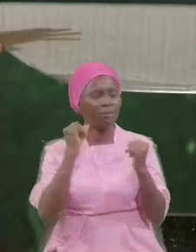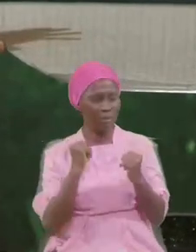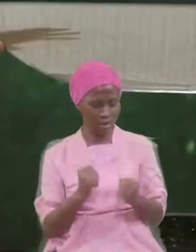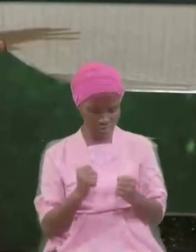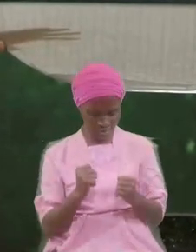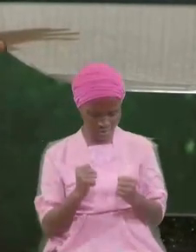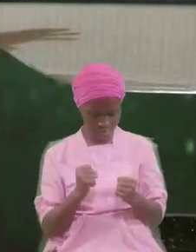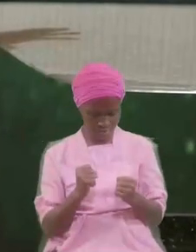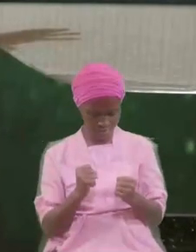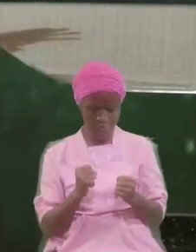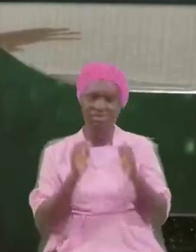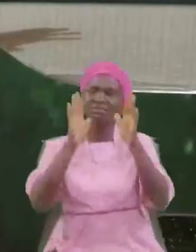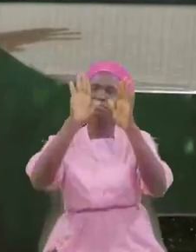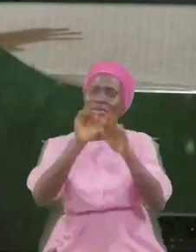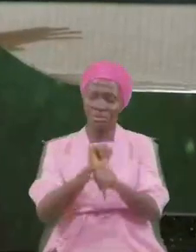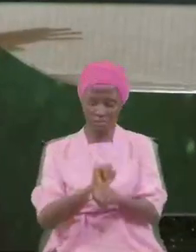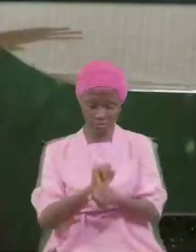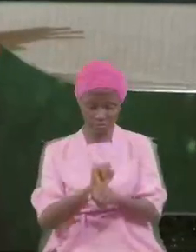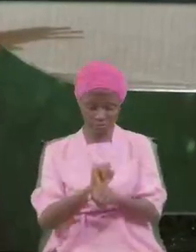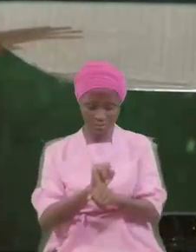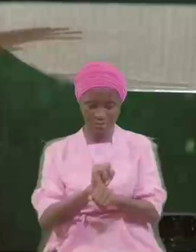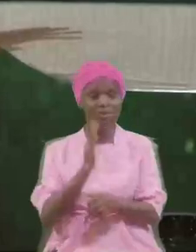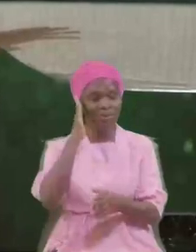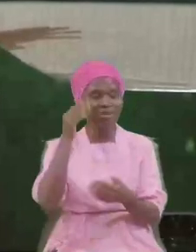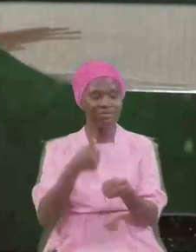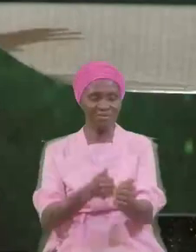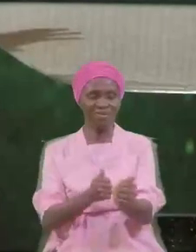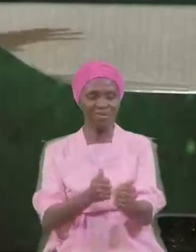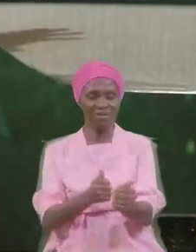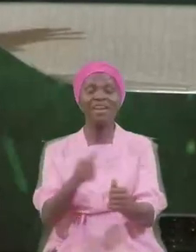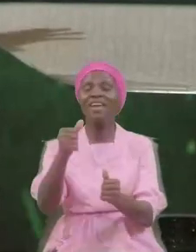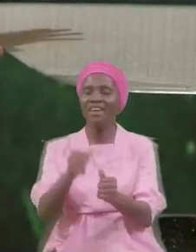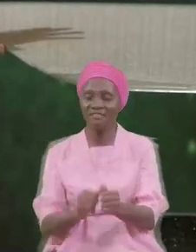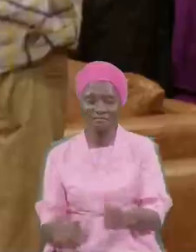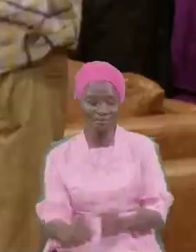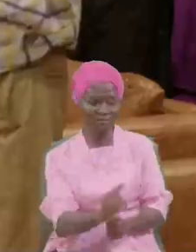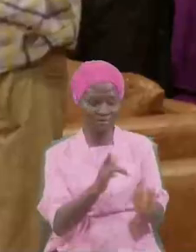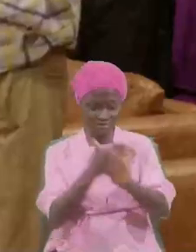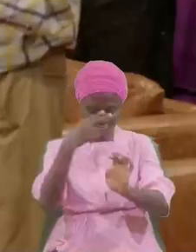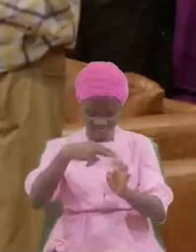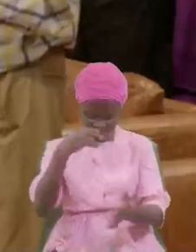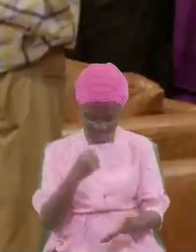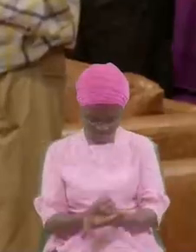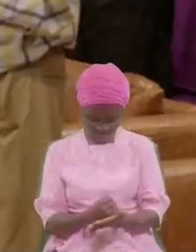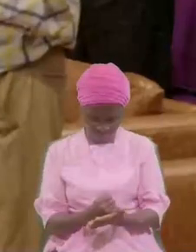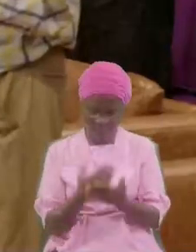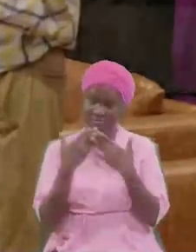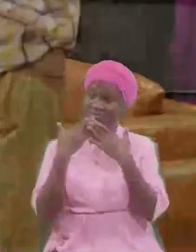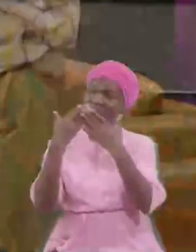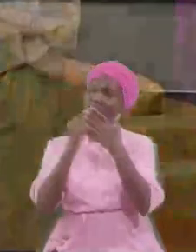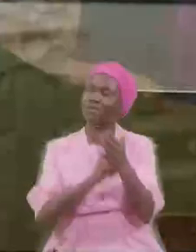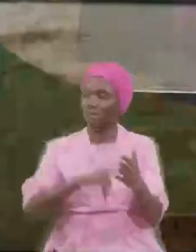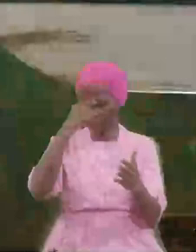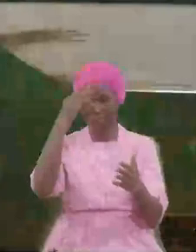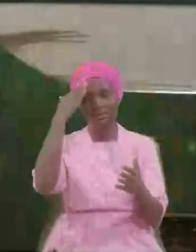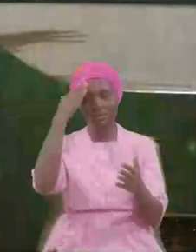puissance, les miracles vont accompagner chacun. Nous te disons merci parce que